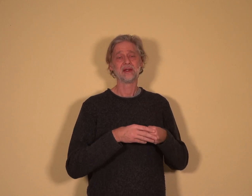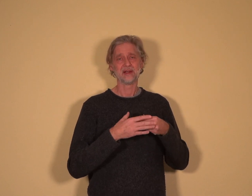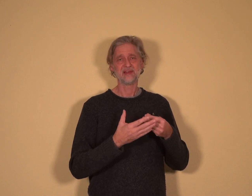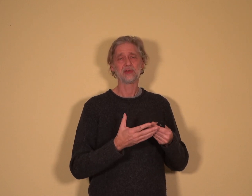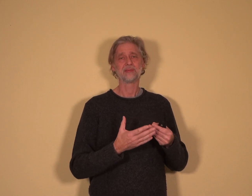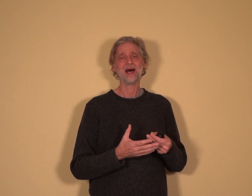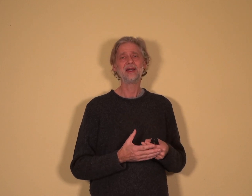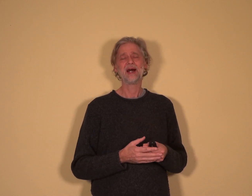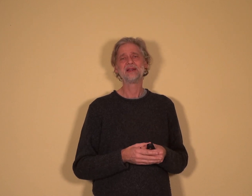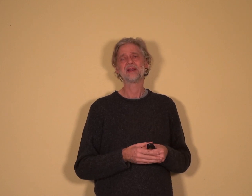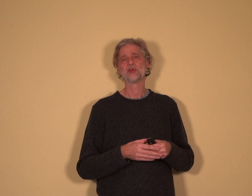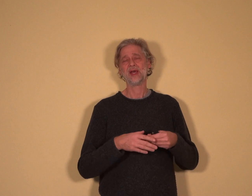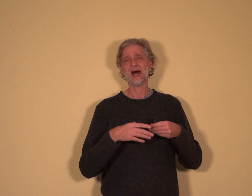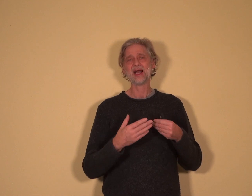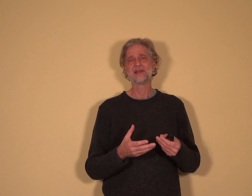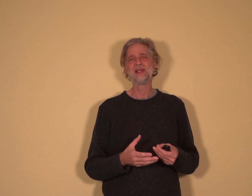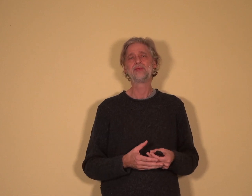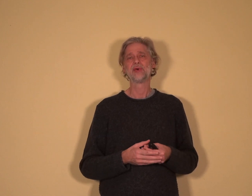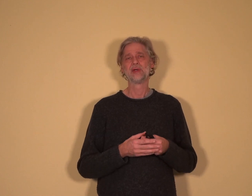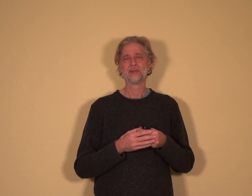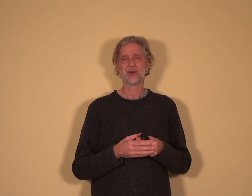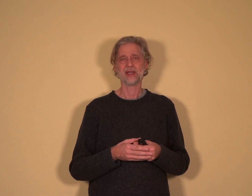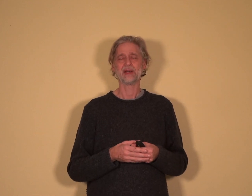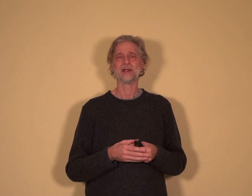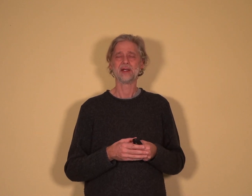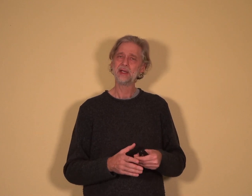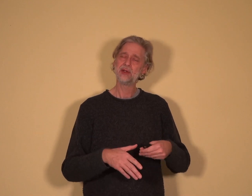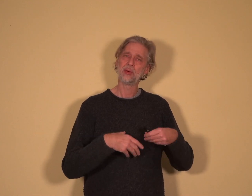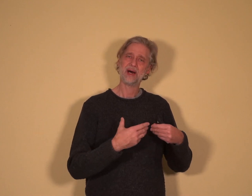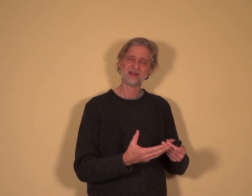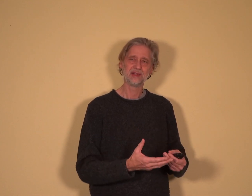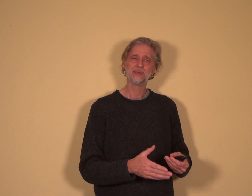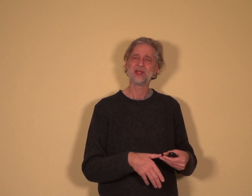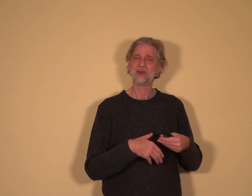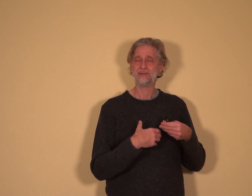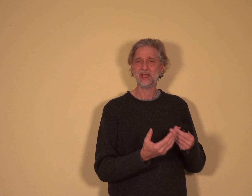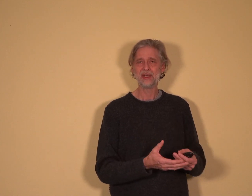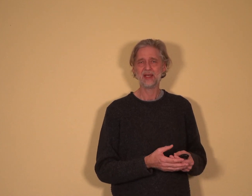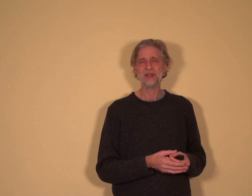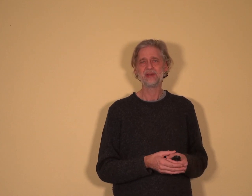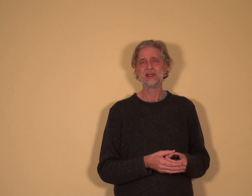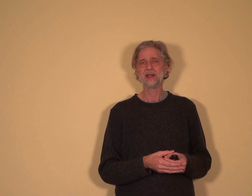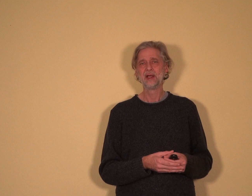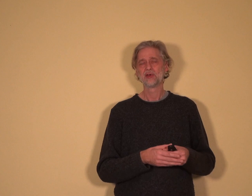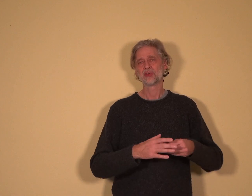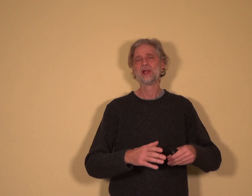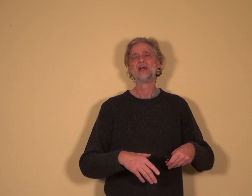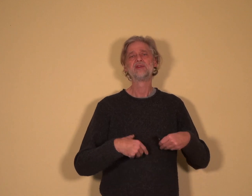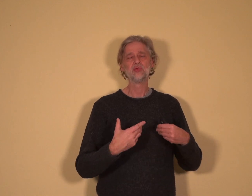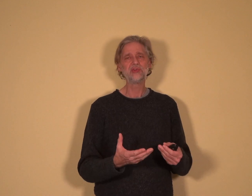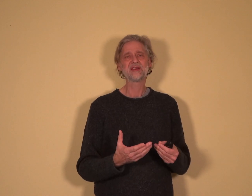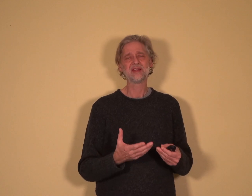den CO2-Gehalt der Atmosphäre aktiv verringern. Ja, nicht nur passiv, indem wir weniger emittieren,